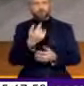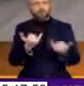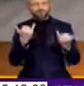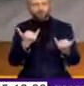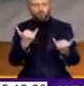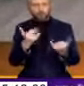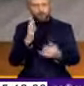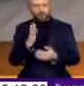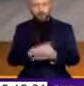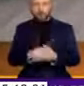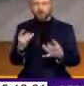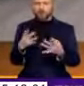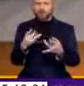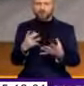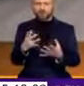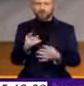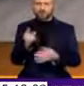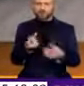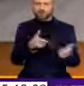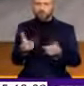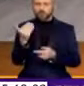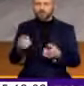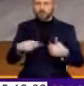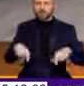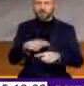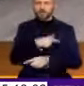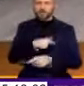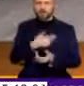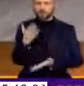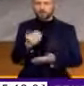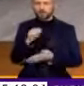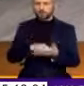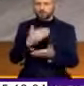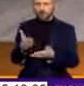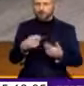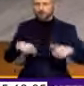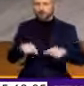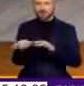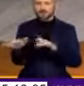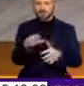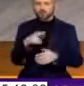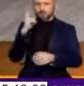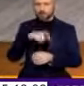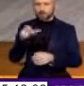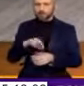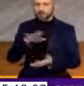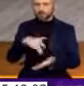так, так. Розкажіть, чи готує ваша фракція, депутати, можливо, вашої фракції, заходи для киян по